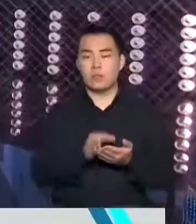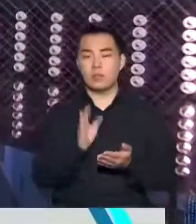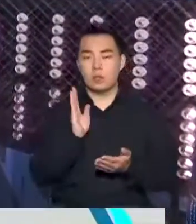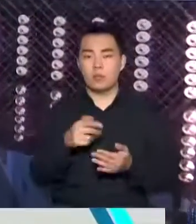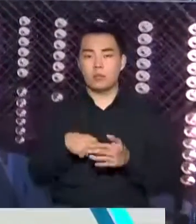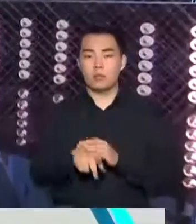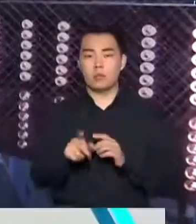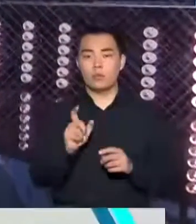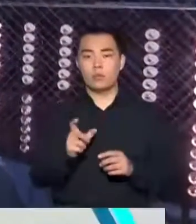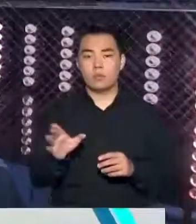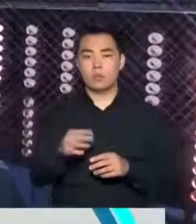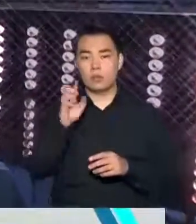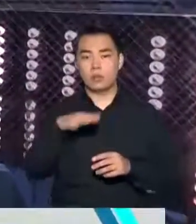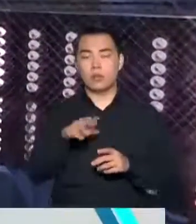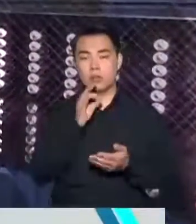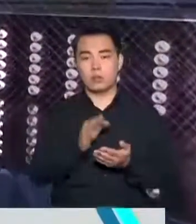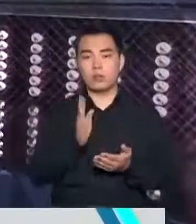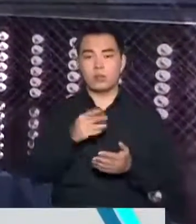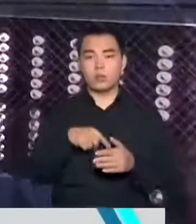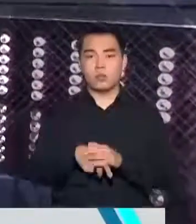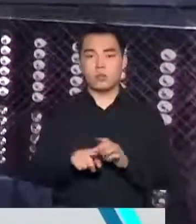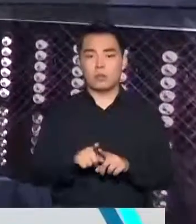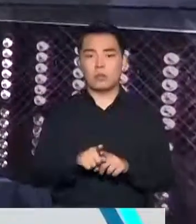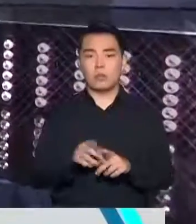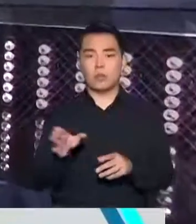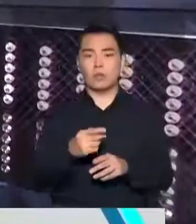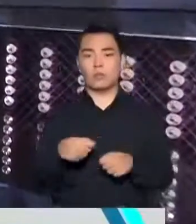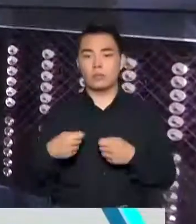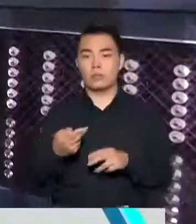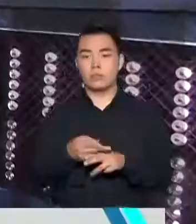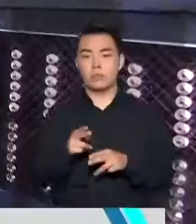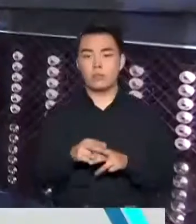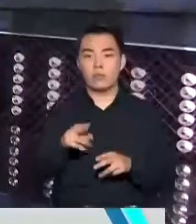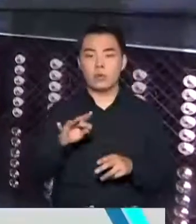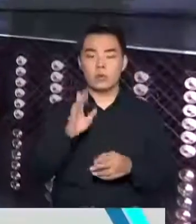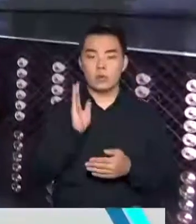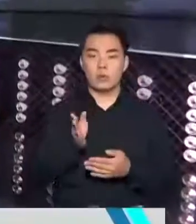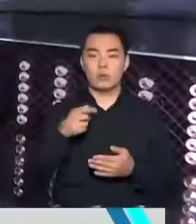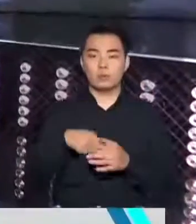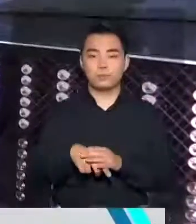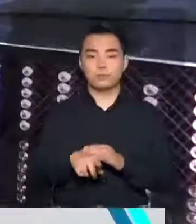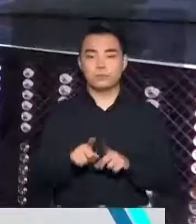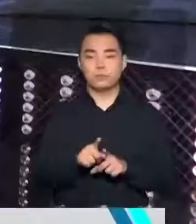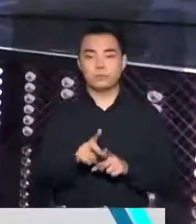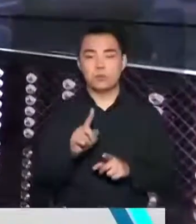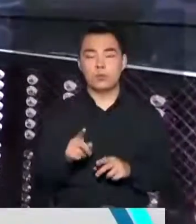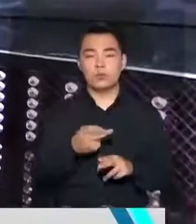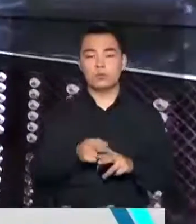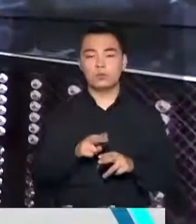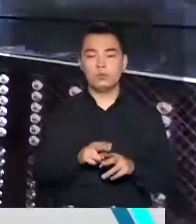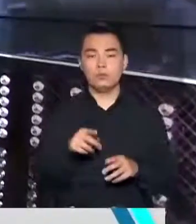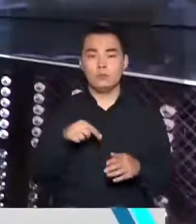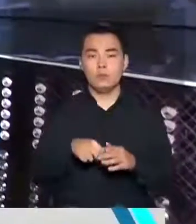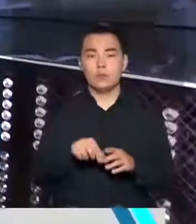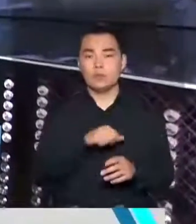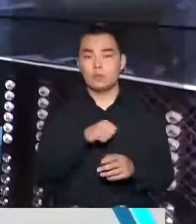Ол азаматтардың барлығын тұрғын үймен қамтамасыз ету бойынша бізде қазір бағдарламаларымыз да бар. Бірақ дегенмен өздеріңіз жақсы білесіз, басқа да әлеуметтік